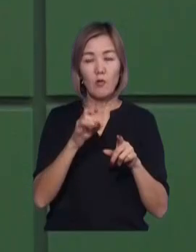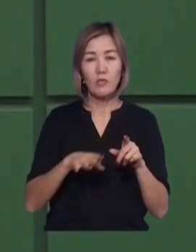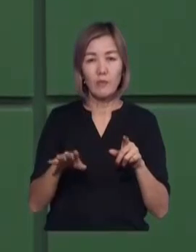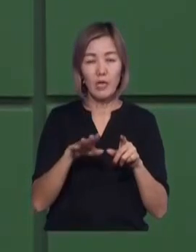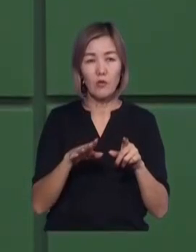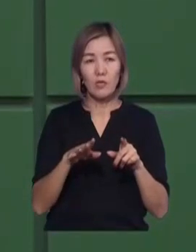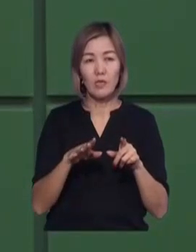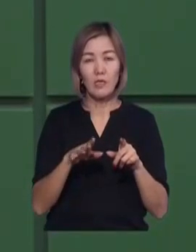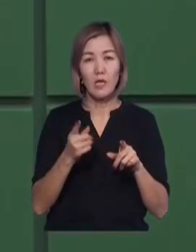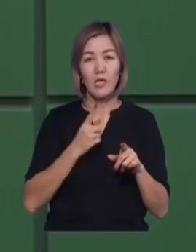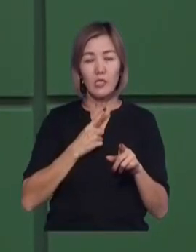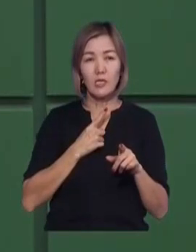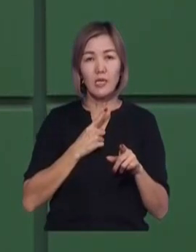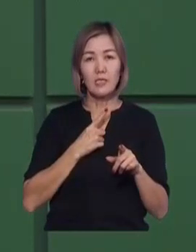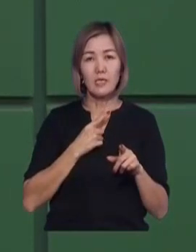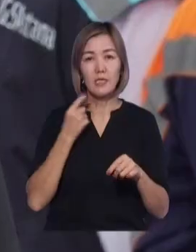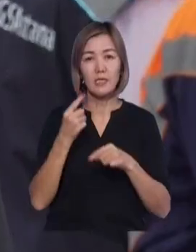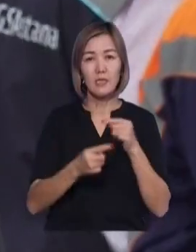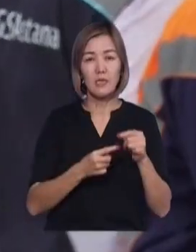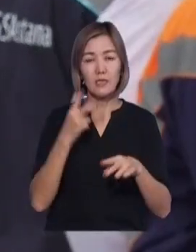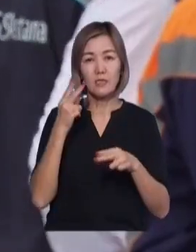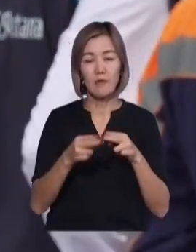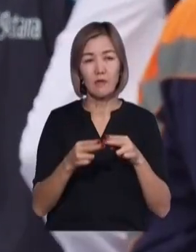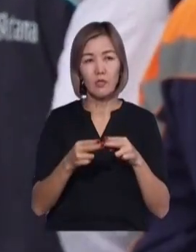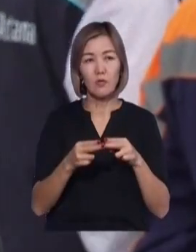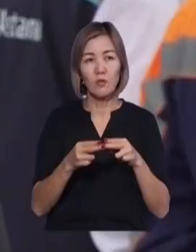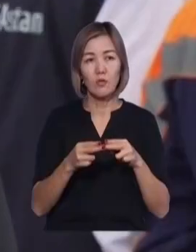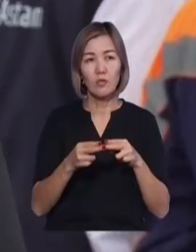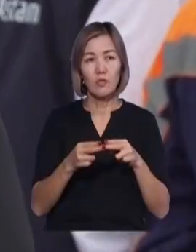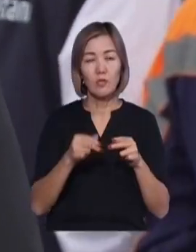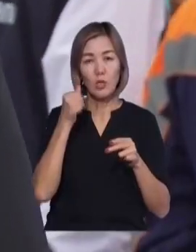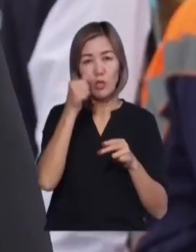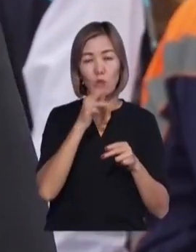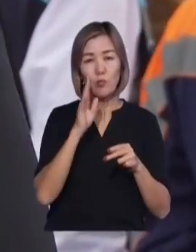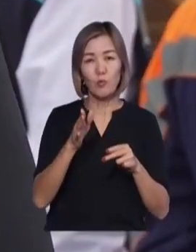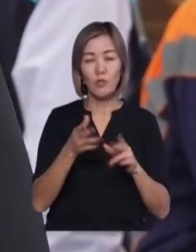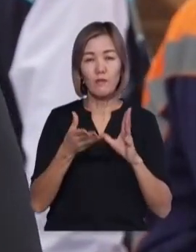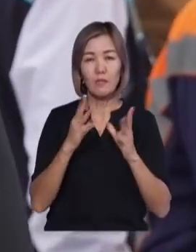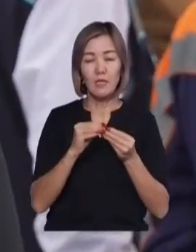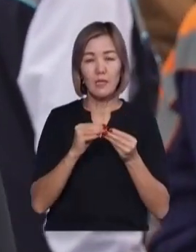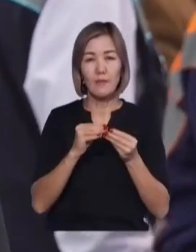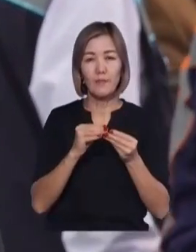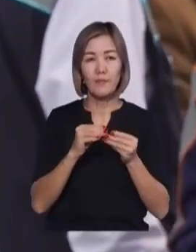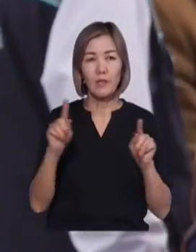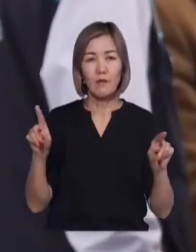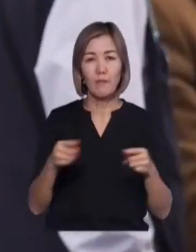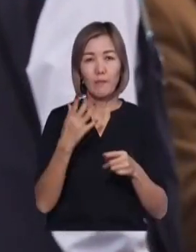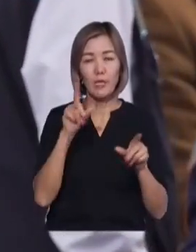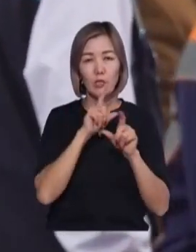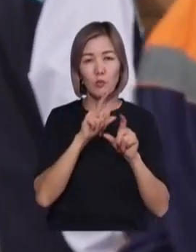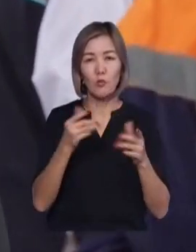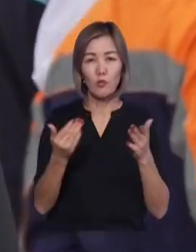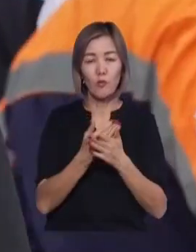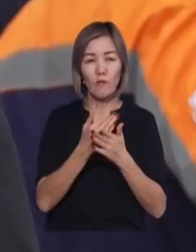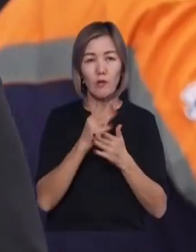Волокольском районе. Ожидается, что оно будет завершено и сдано в эксплуатацию в следующем году. В целом в регионе возводится 5 таких